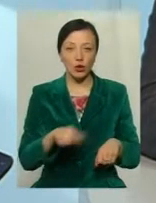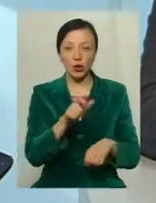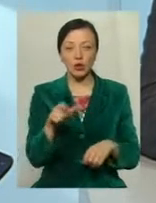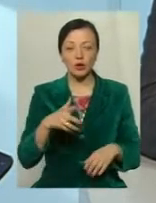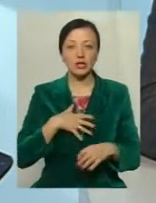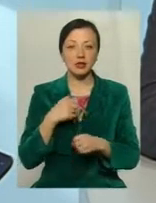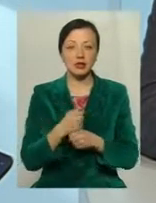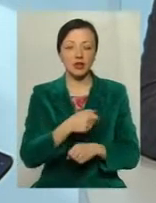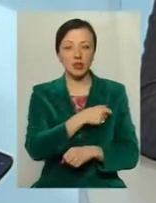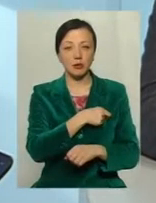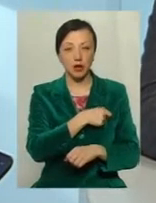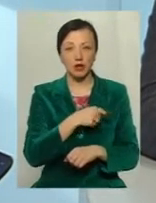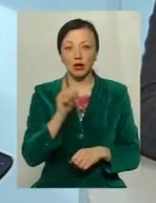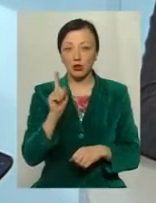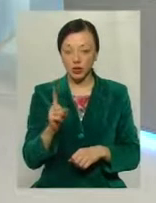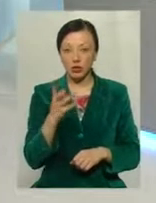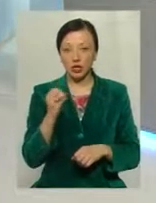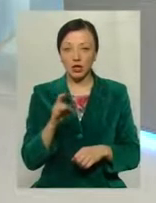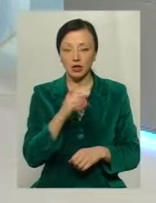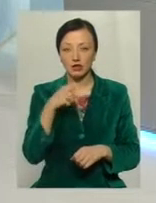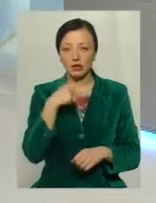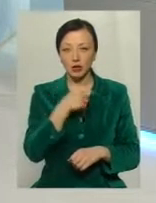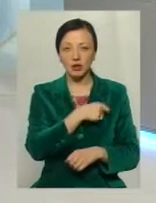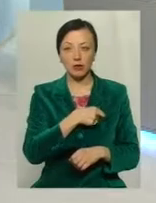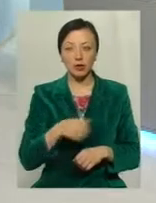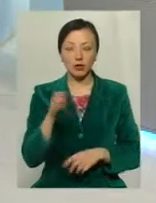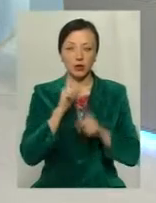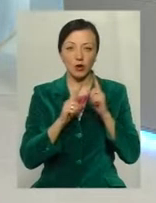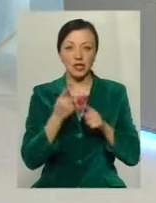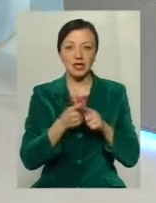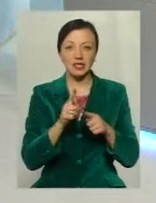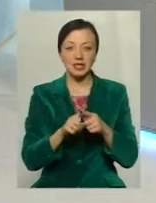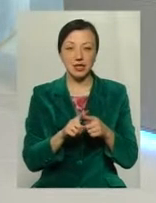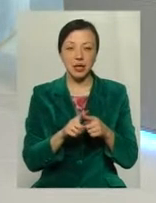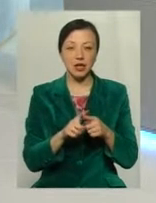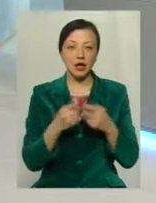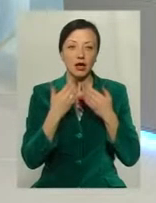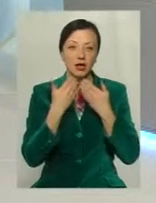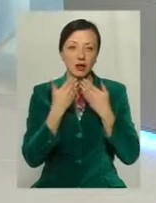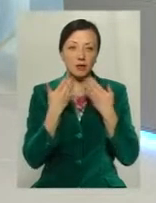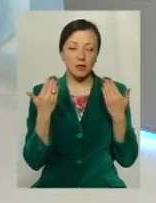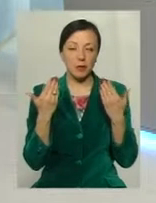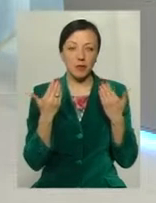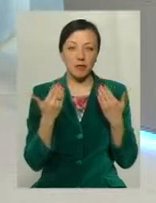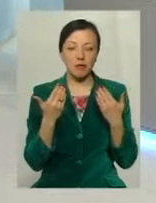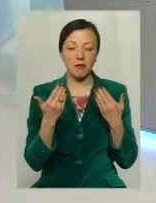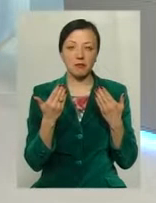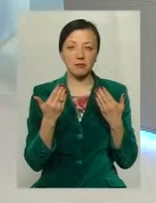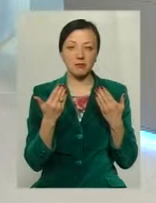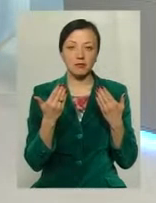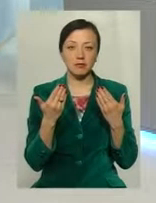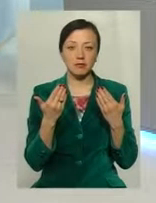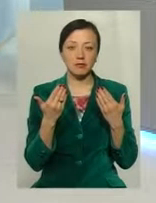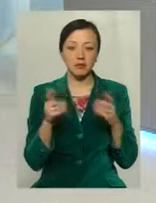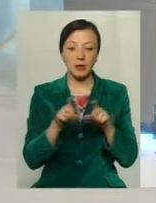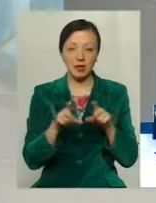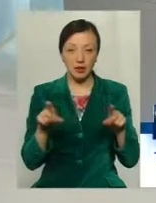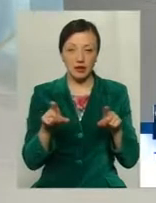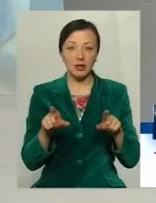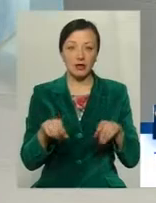це оцей хаос, оце питання, що зміною якихось речей, знову ми вертаємося до одного. Люди бідні,